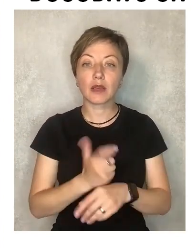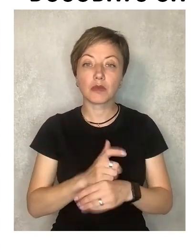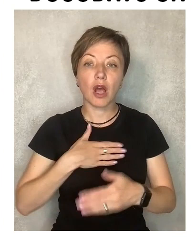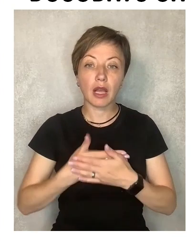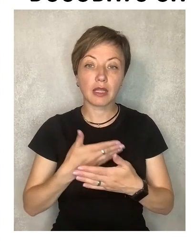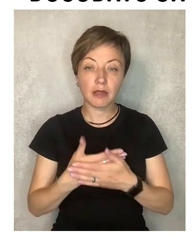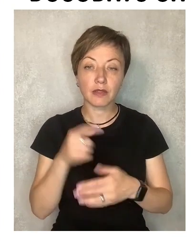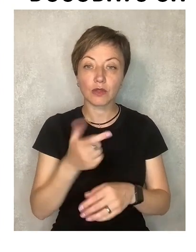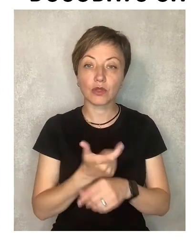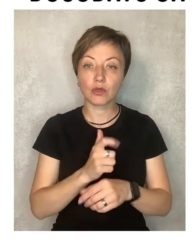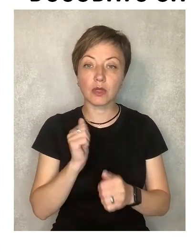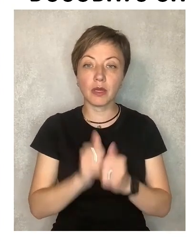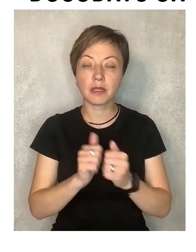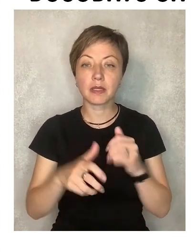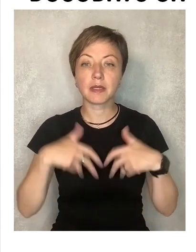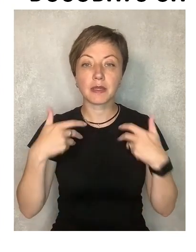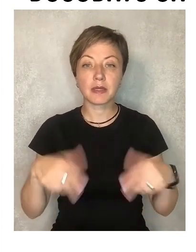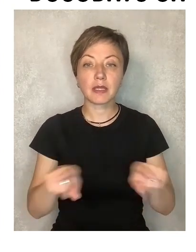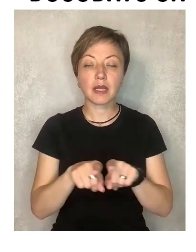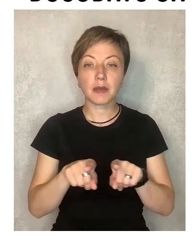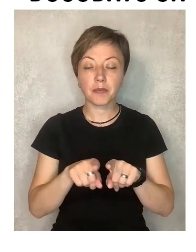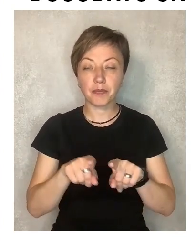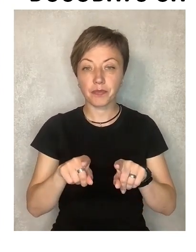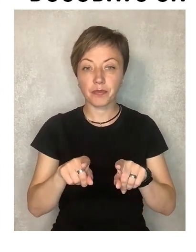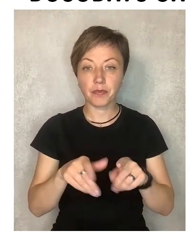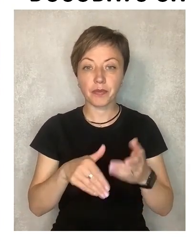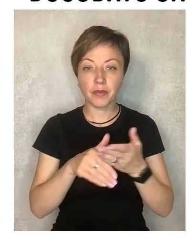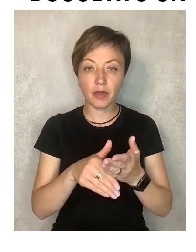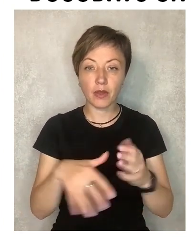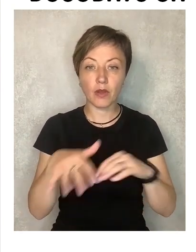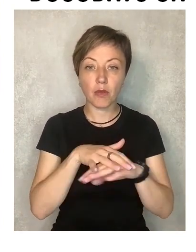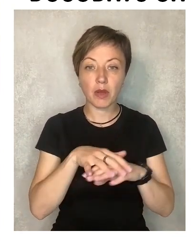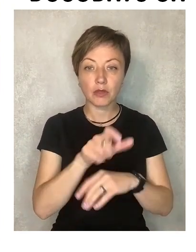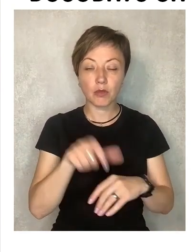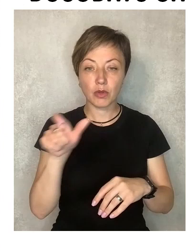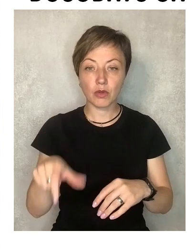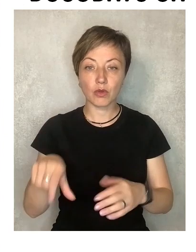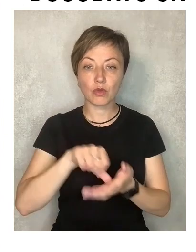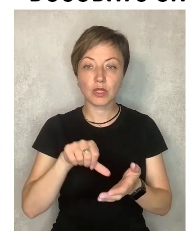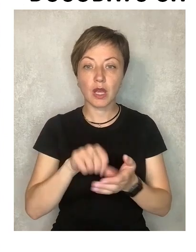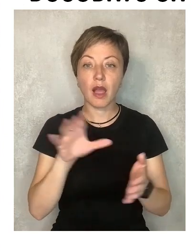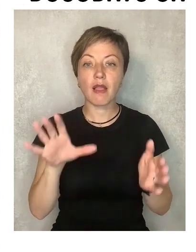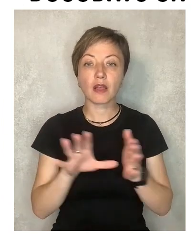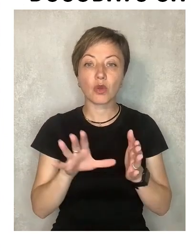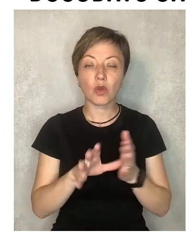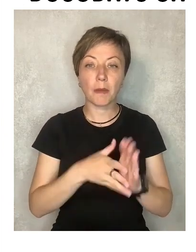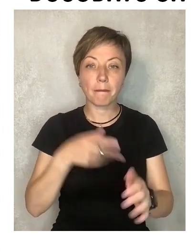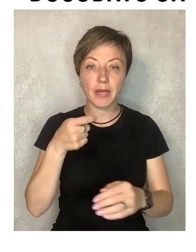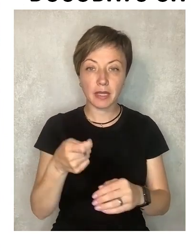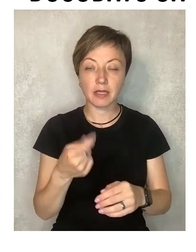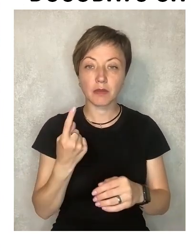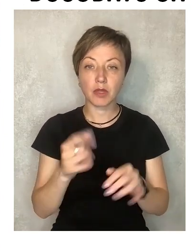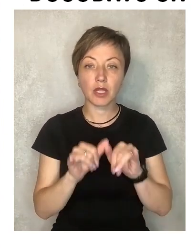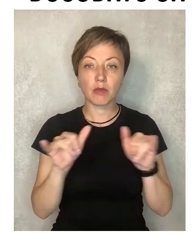дуже часто продукують такий інструмент громадської участі, як електронні петиції. Це один із найбільш популяризованих у